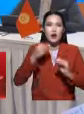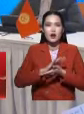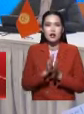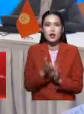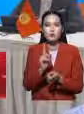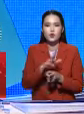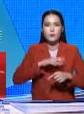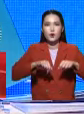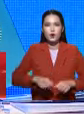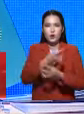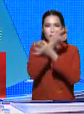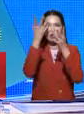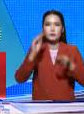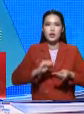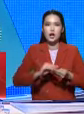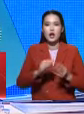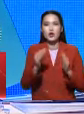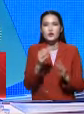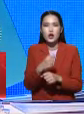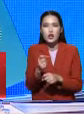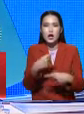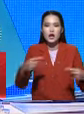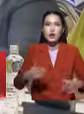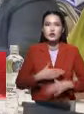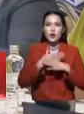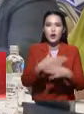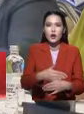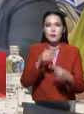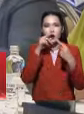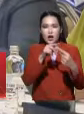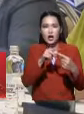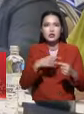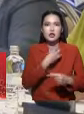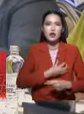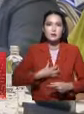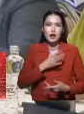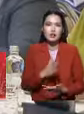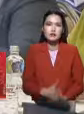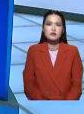Құқықтық мәдениетті қалыптастыру тұрмыстық вандализмнің кез келген көріністеріне қарсы тұру маңызды.